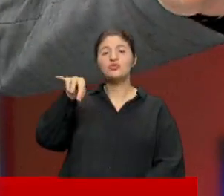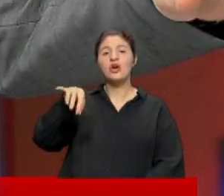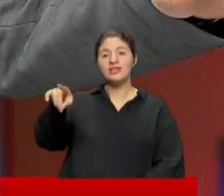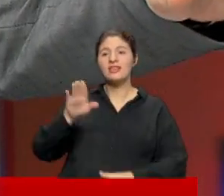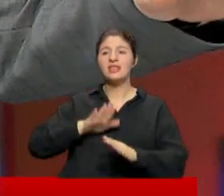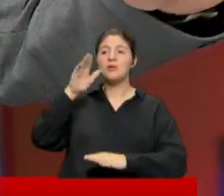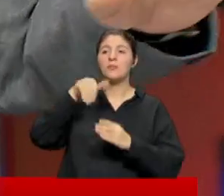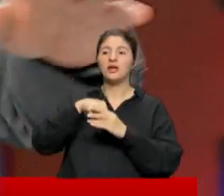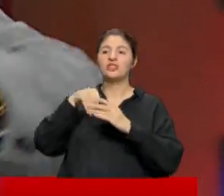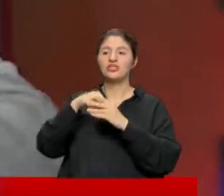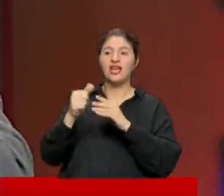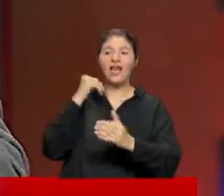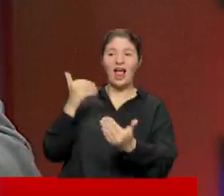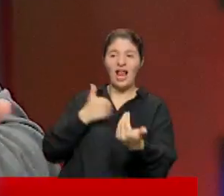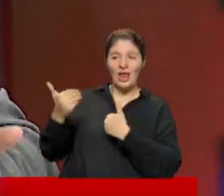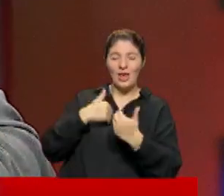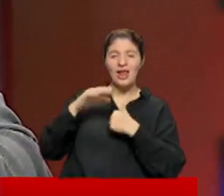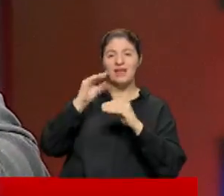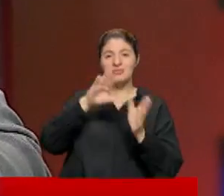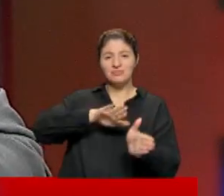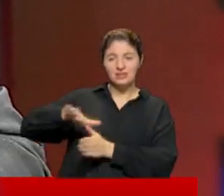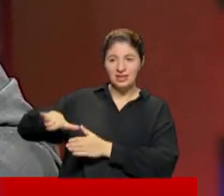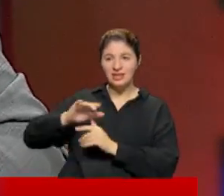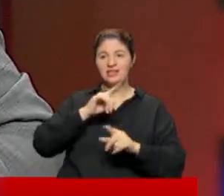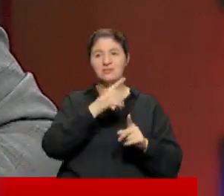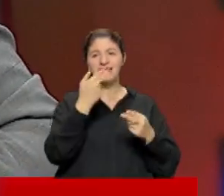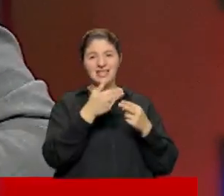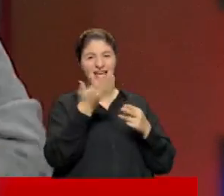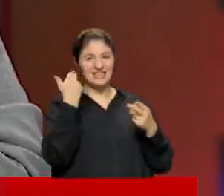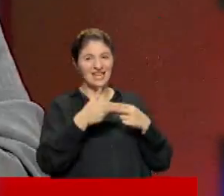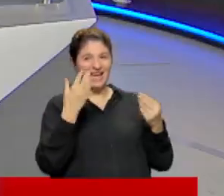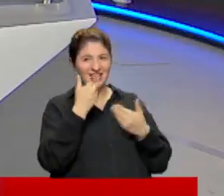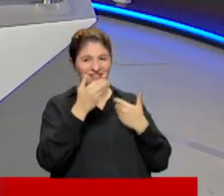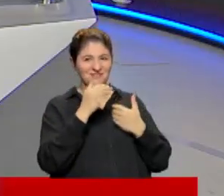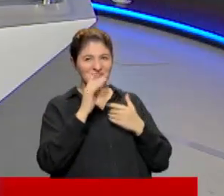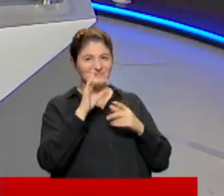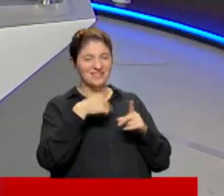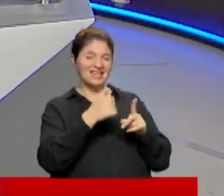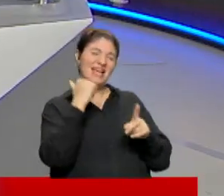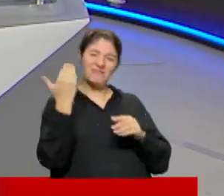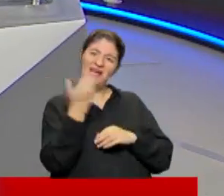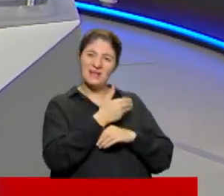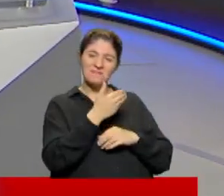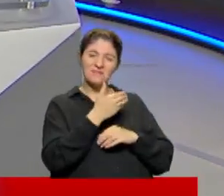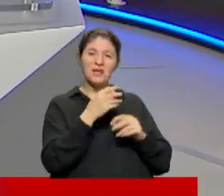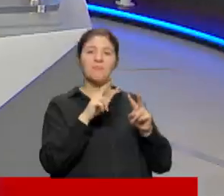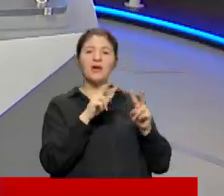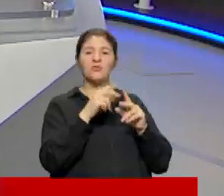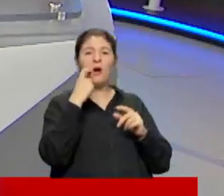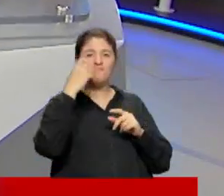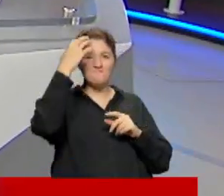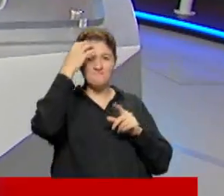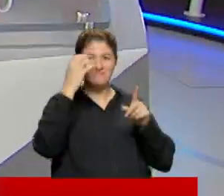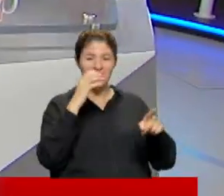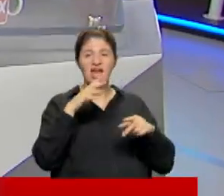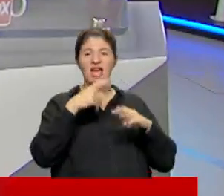Demokrat Parti çatısına geri dönüyor her şeyi bir kenara bırakıp Siz nostalji yaptınız Ben de sizi bir geçmişe götüreyim merhum Süleyman Demirel